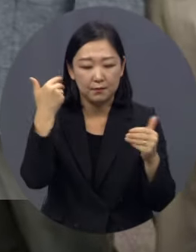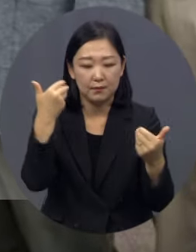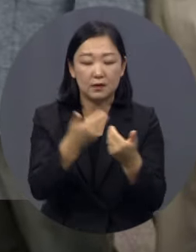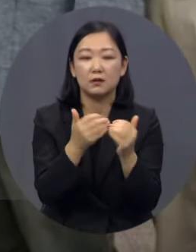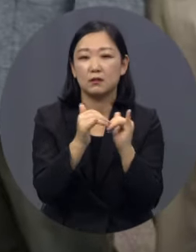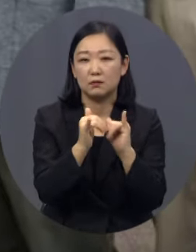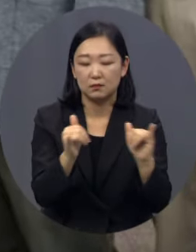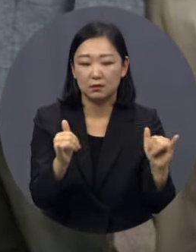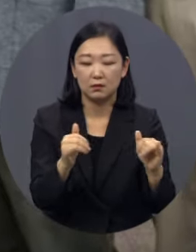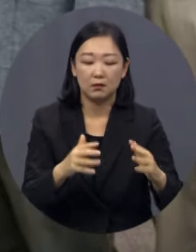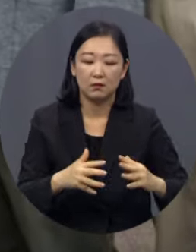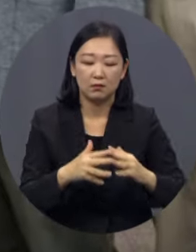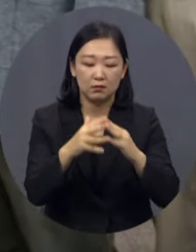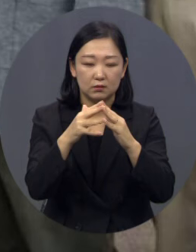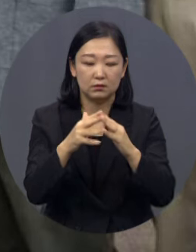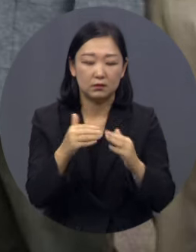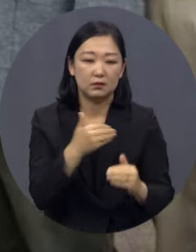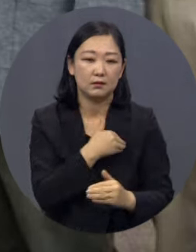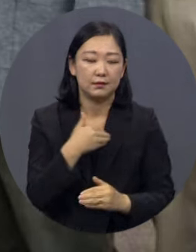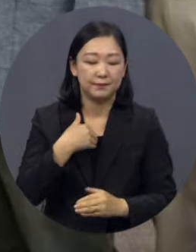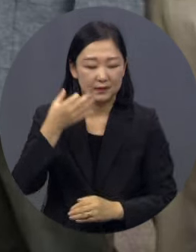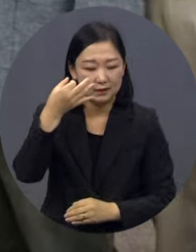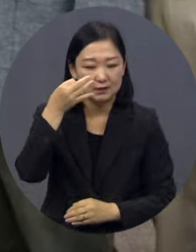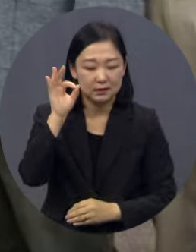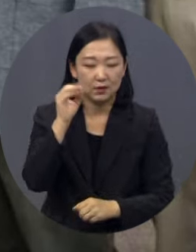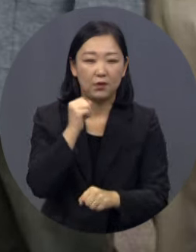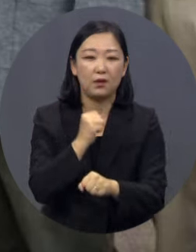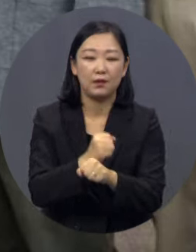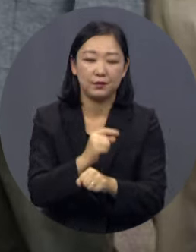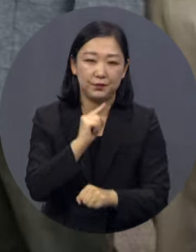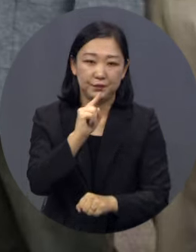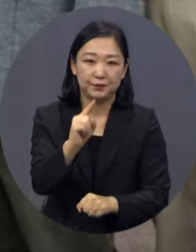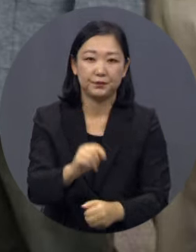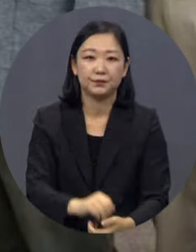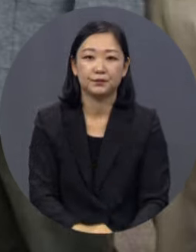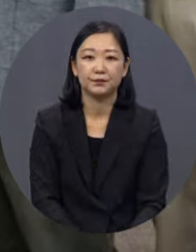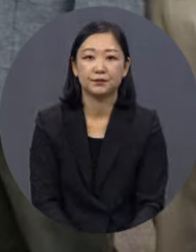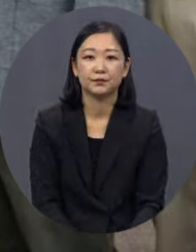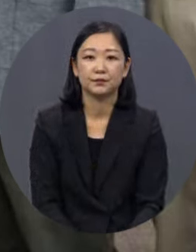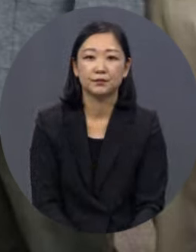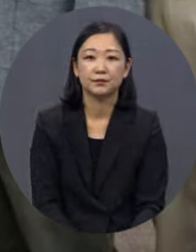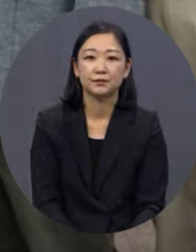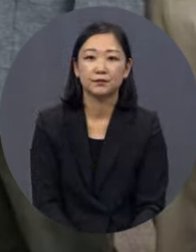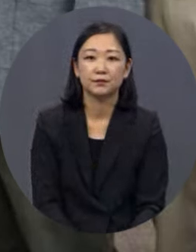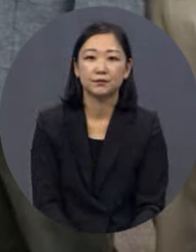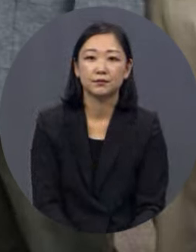반대론자들이 건설의 당위성을 인정하게 될 것이라고 주장했습니다 l